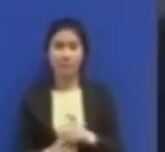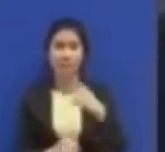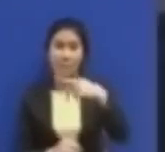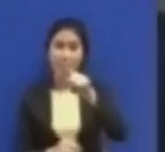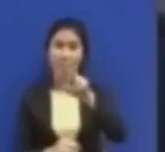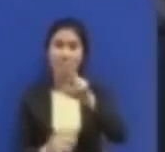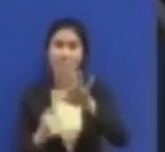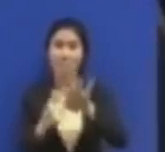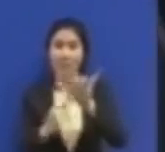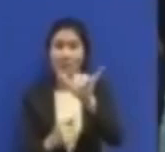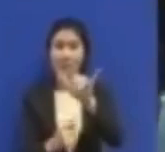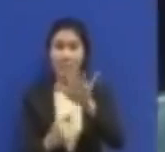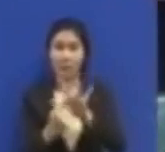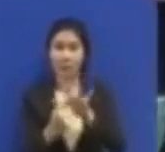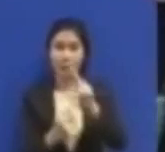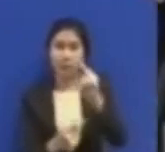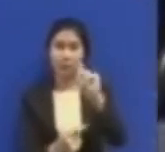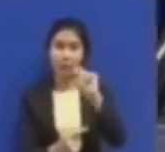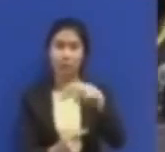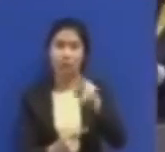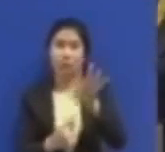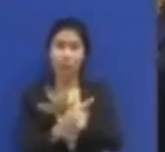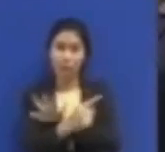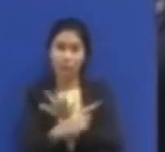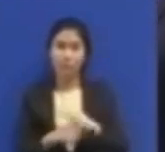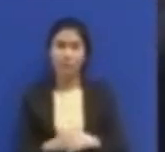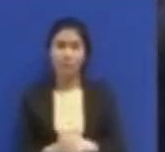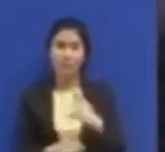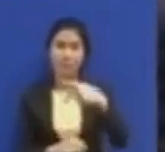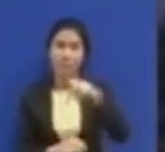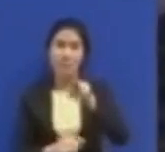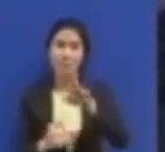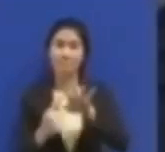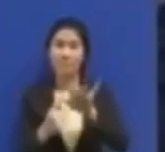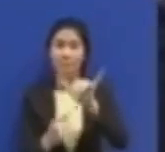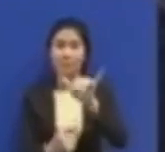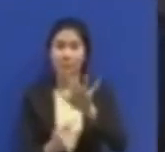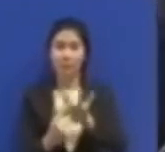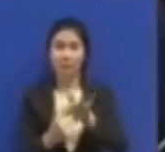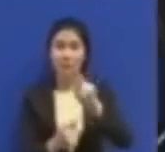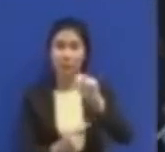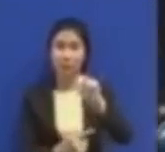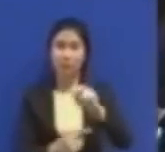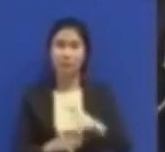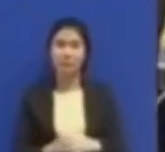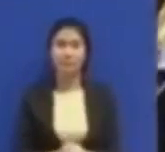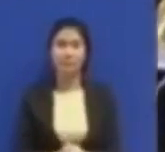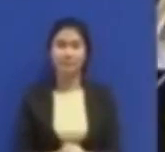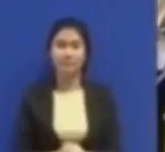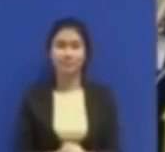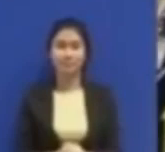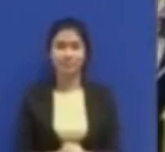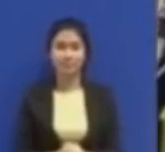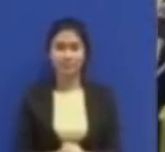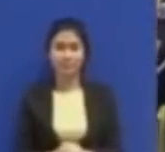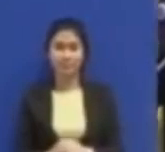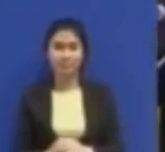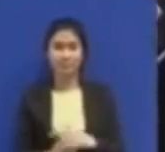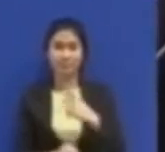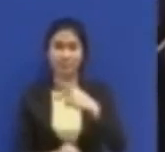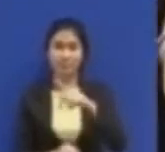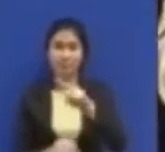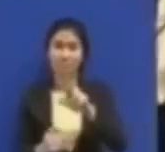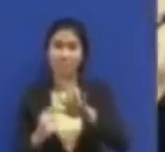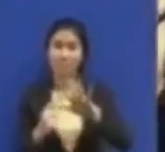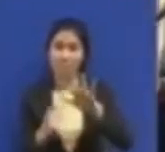คน104นางประยูนเหล่าสายเชื้อ105พลเอกประสาทสุขเกษ